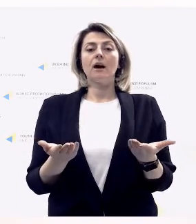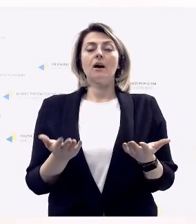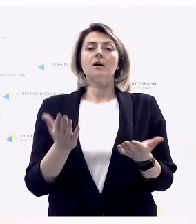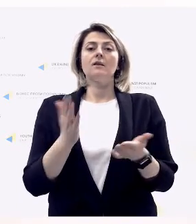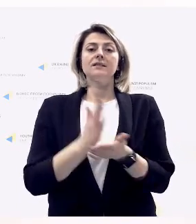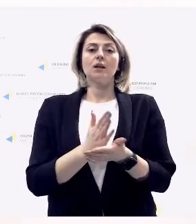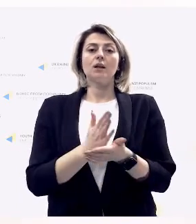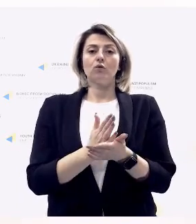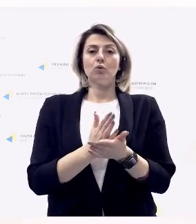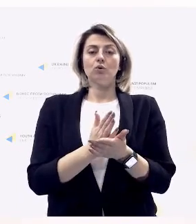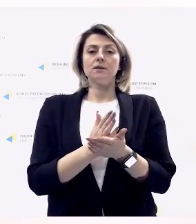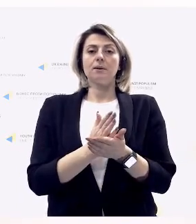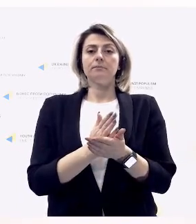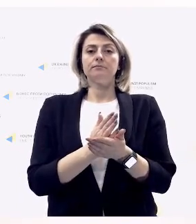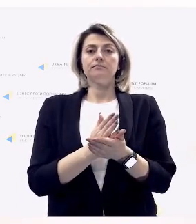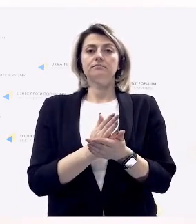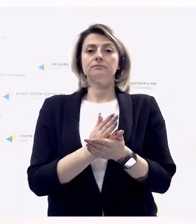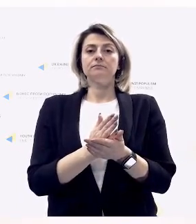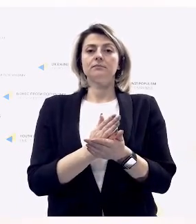встановлюється